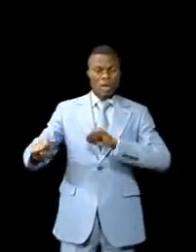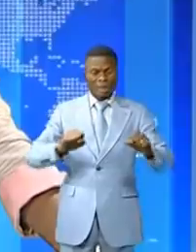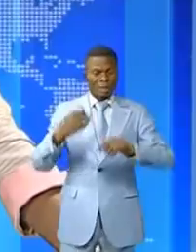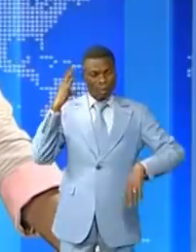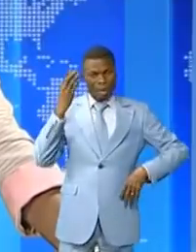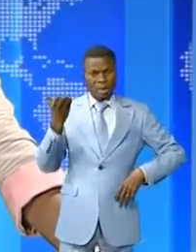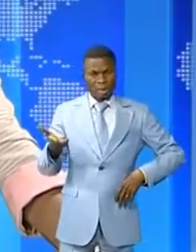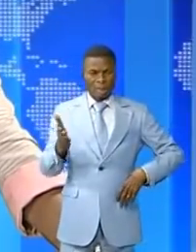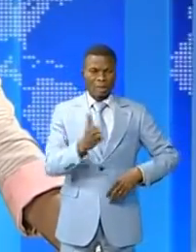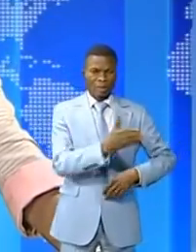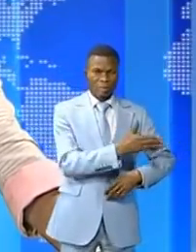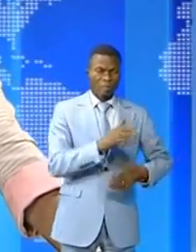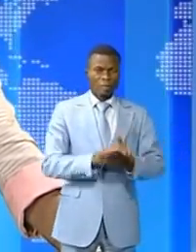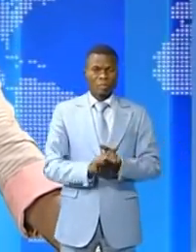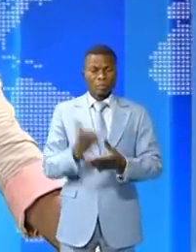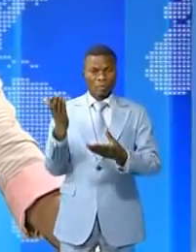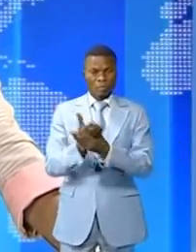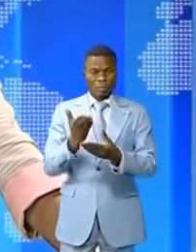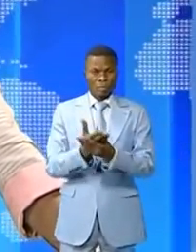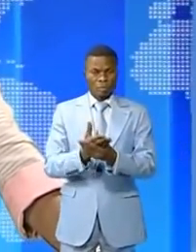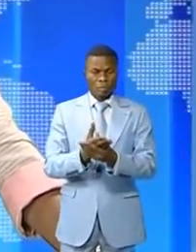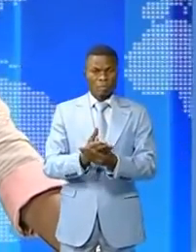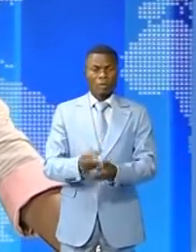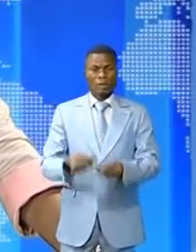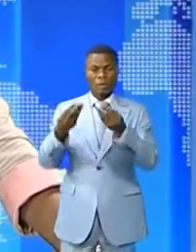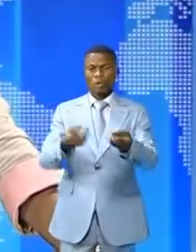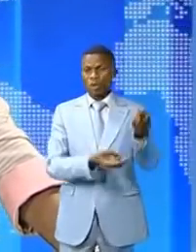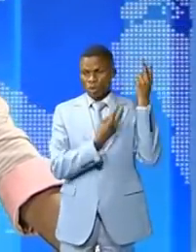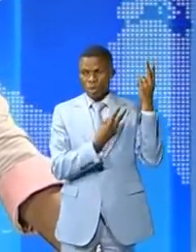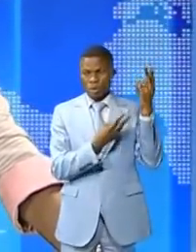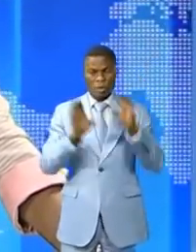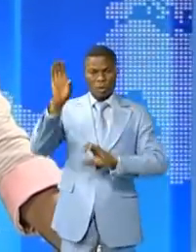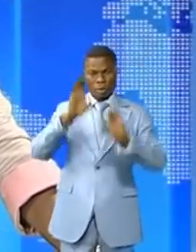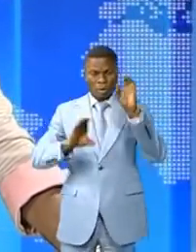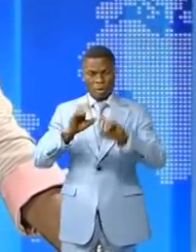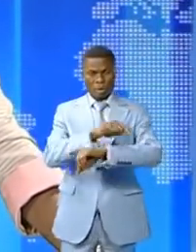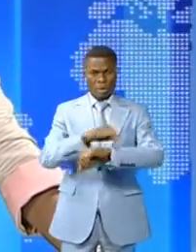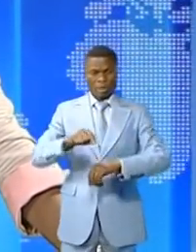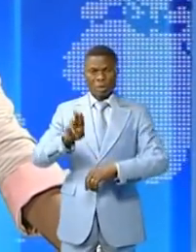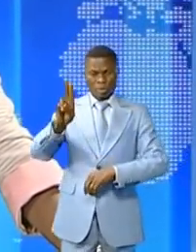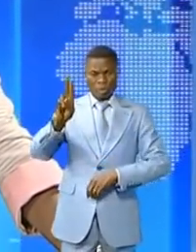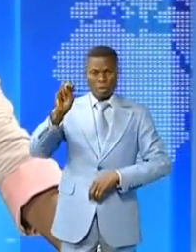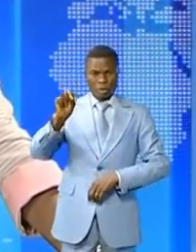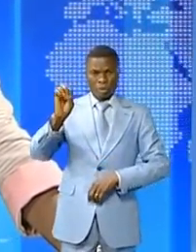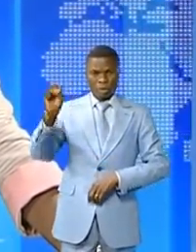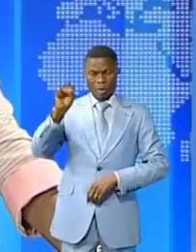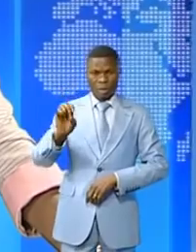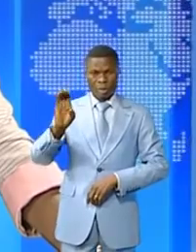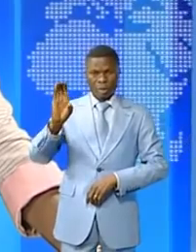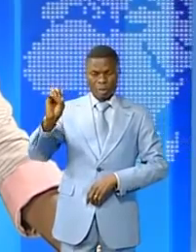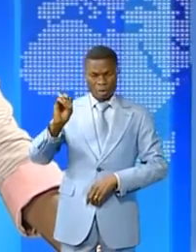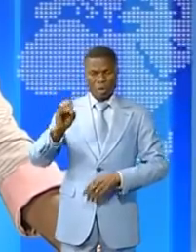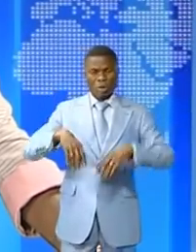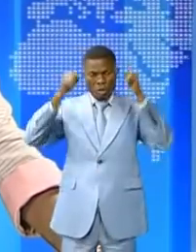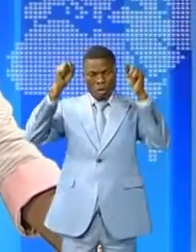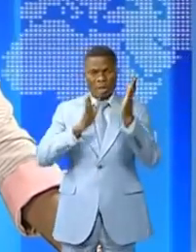maladie. Le document de la valorisation des sciences par l'UNESCO sera validé le 15 octobre prochain ici